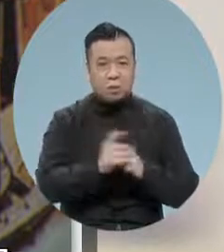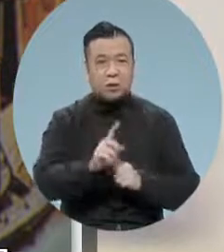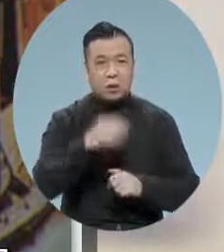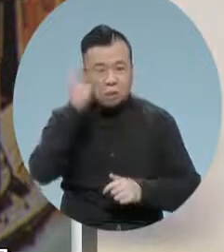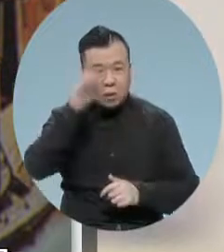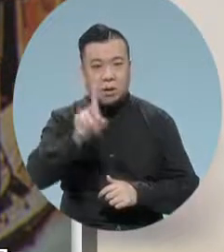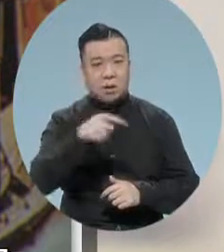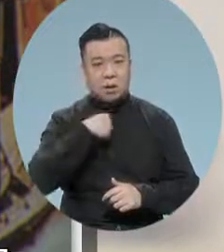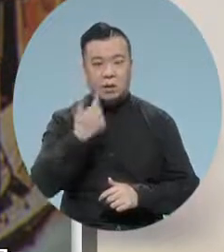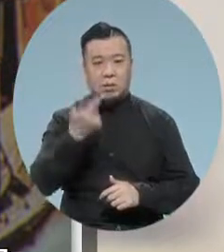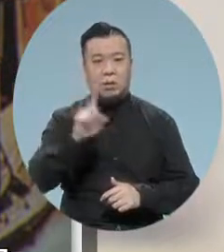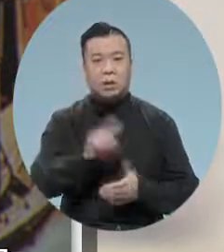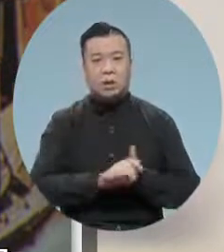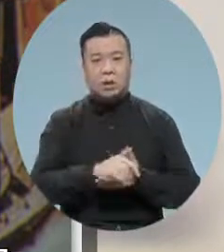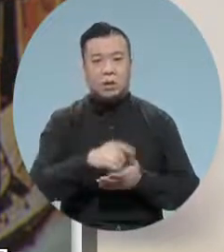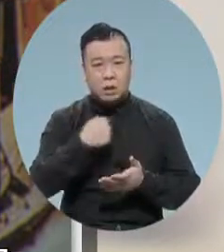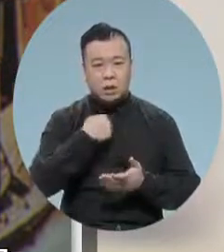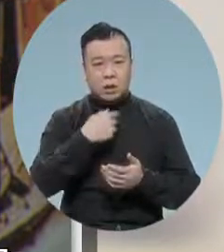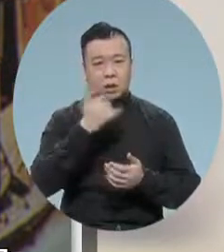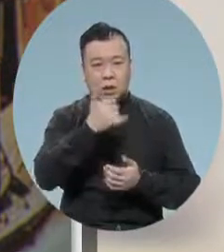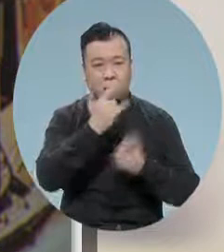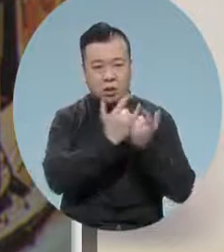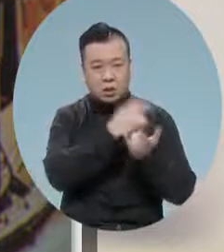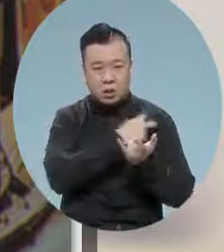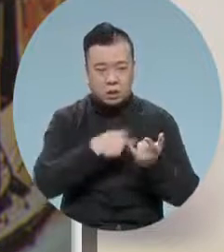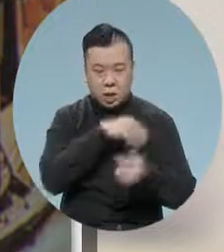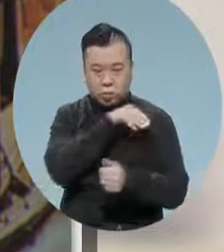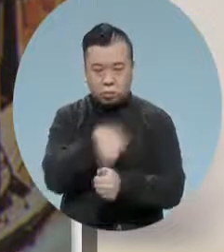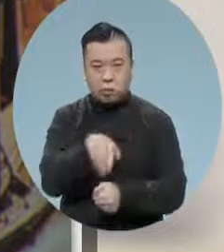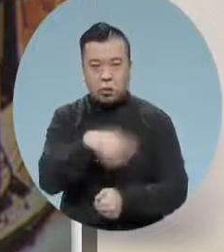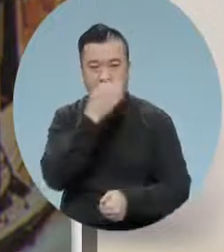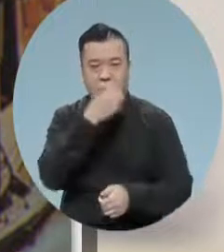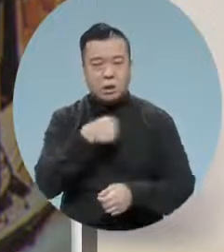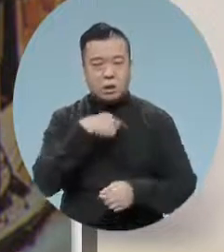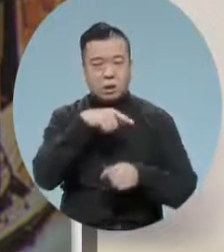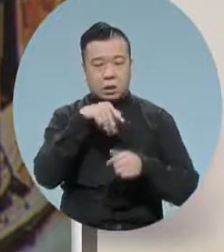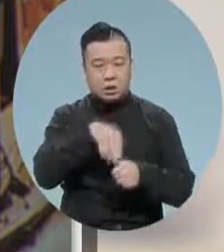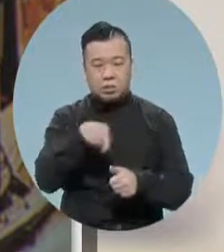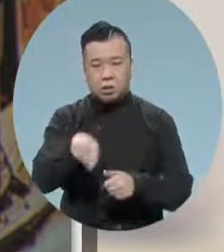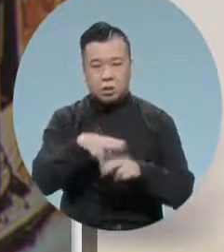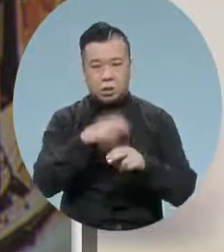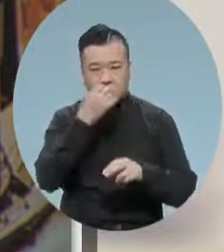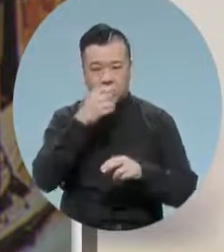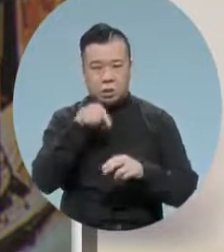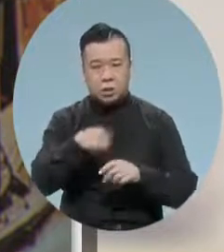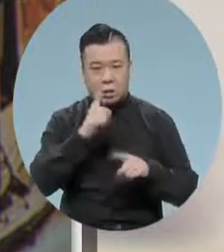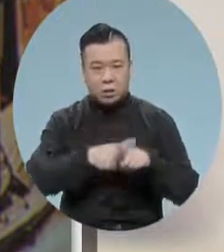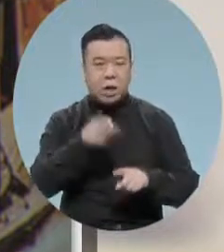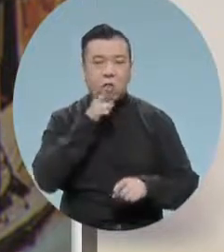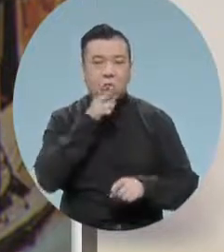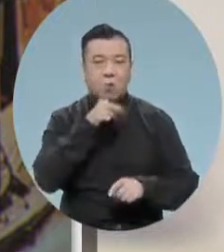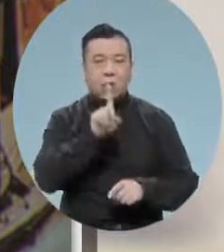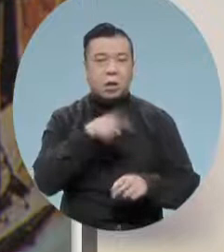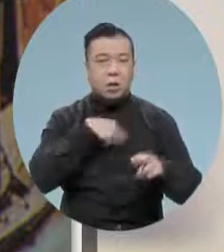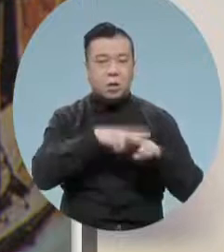咧多多少少都好啦，用佢北京嘅影響力，令到香港呢個管治班子咧係真係似翻啲我